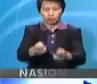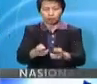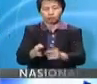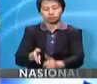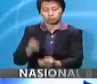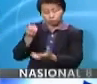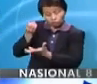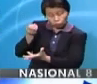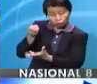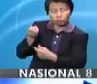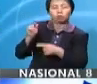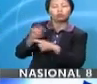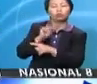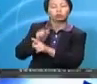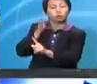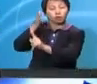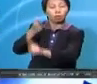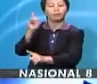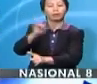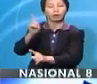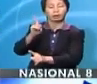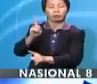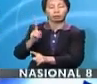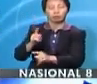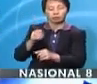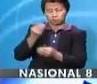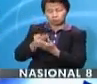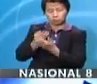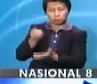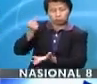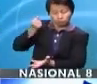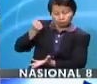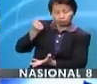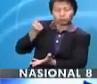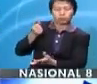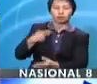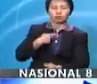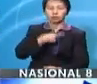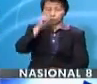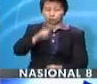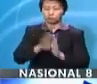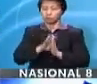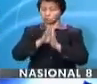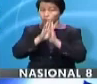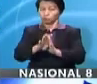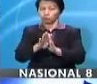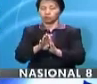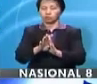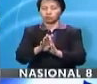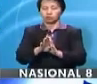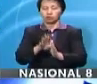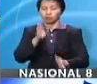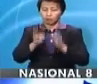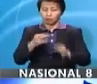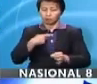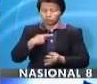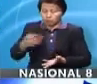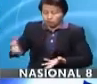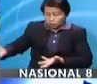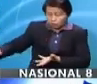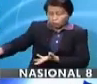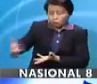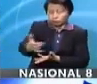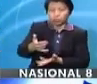arah mana kita gunakan hasil tambahan itu. Kita mesti buktikan kalau kita kutip